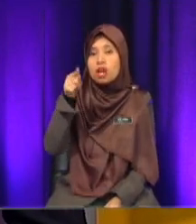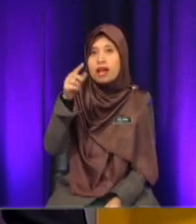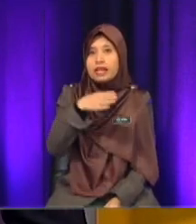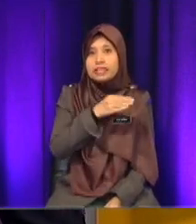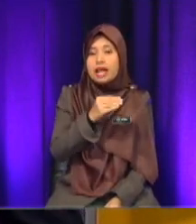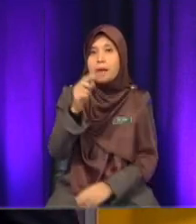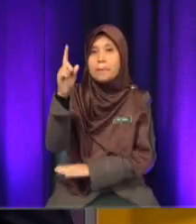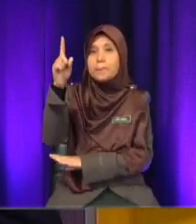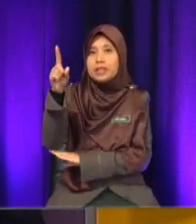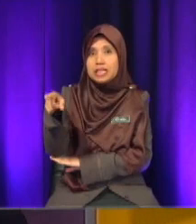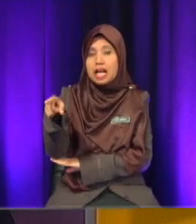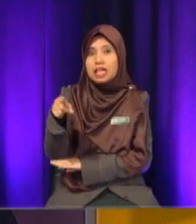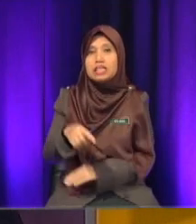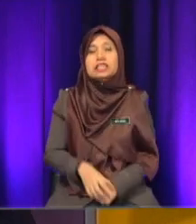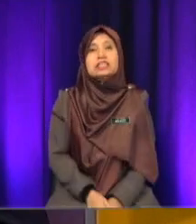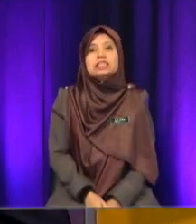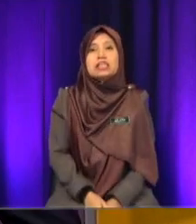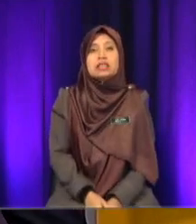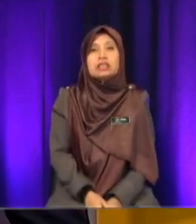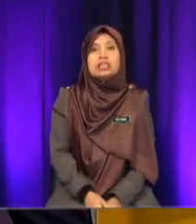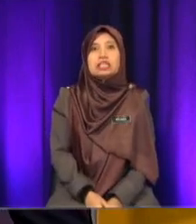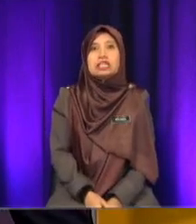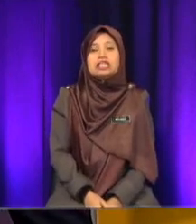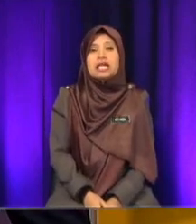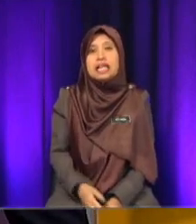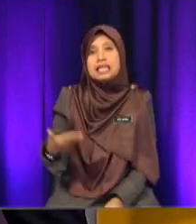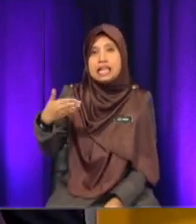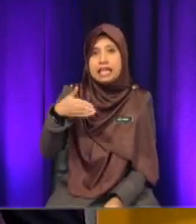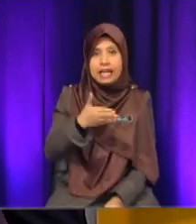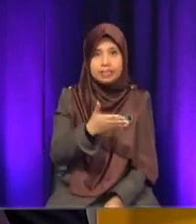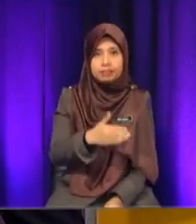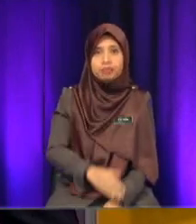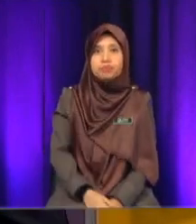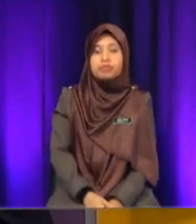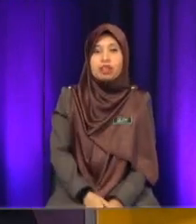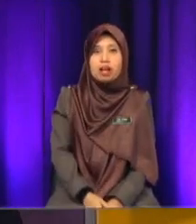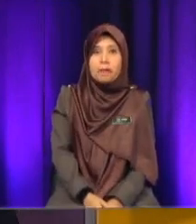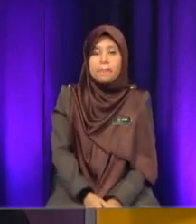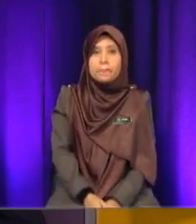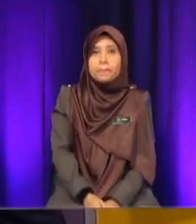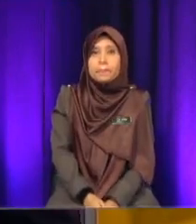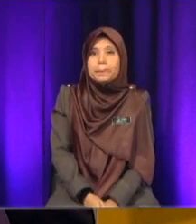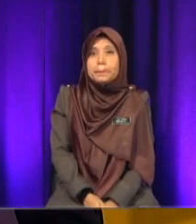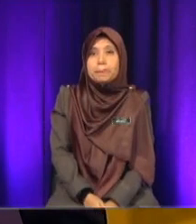betiyang tapi pendek yaitu ikan ikan ikan ikan